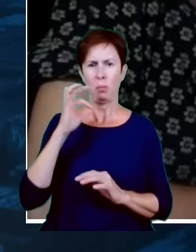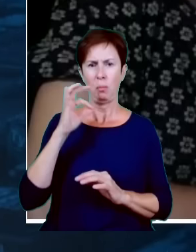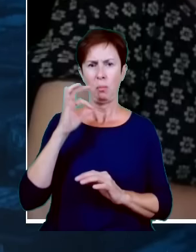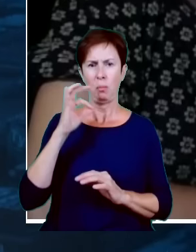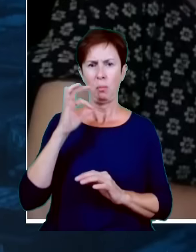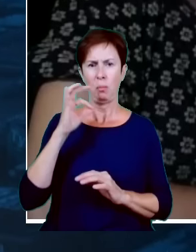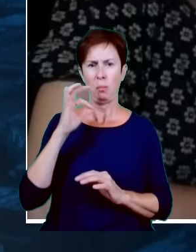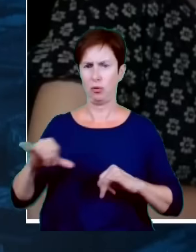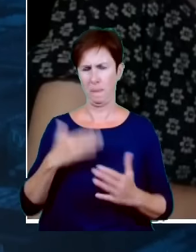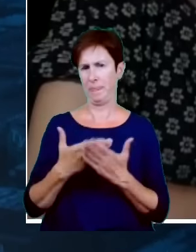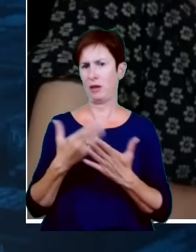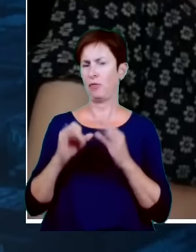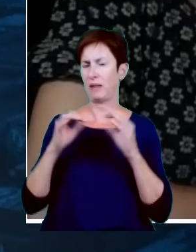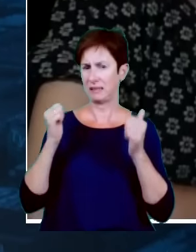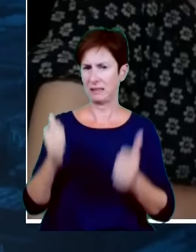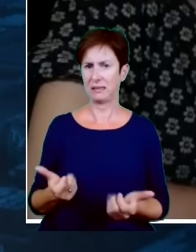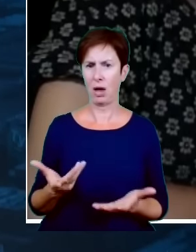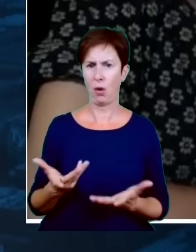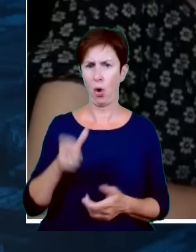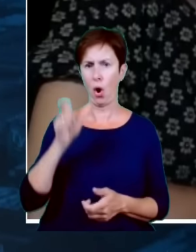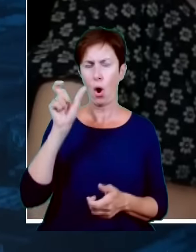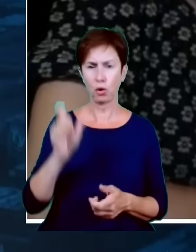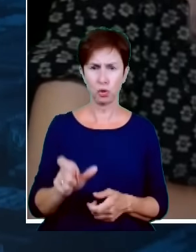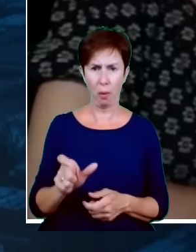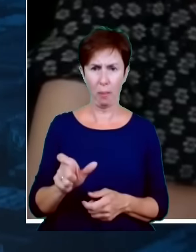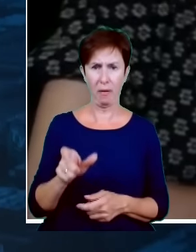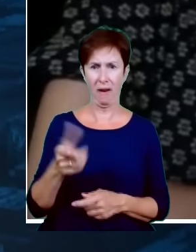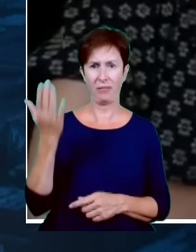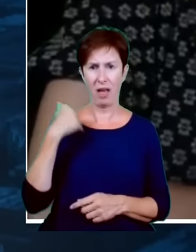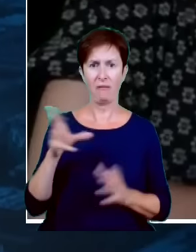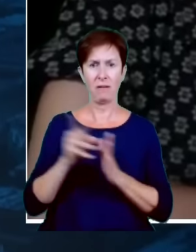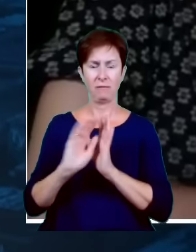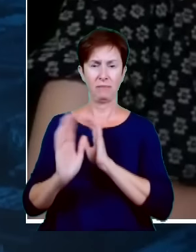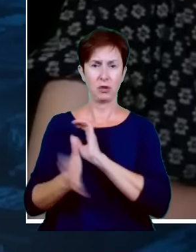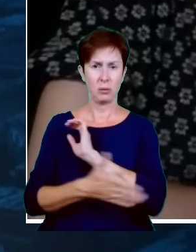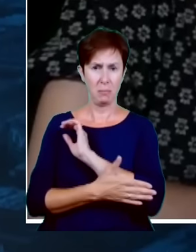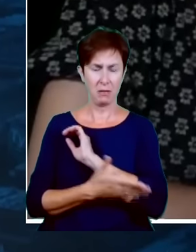tej sytuacji żeby właśnie osoba która wcześniej była waszym zapleczem partyjnym